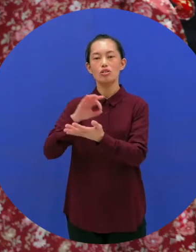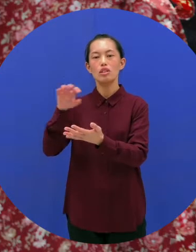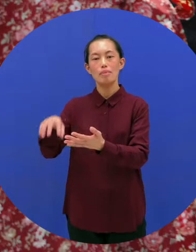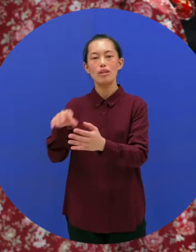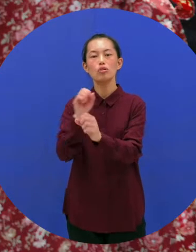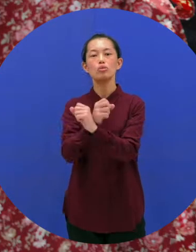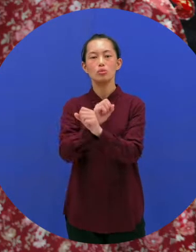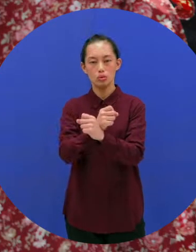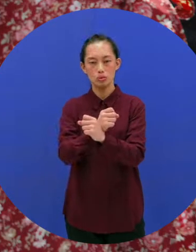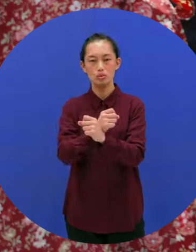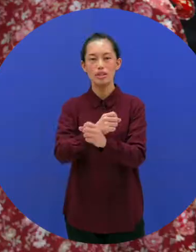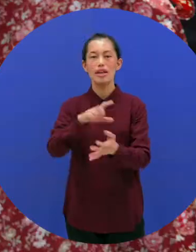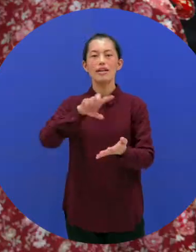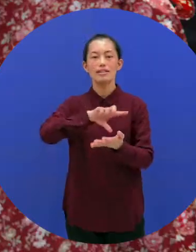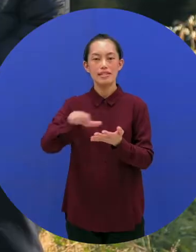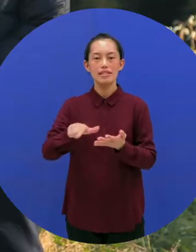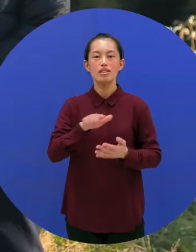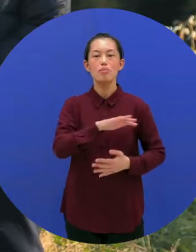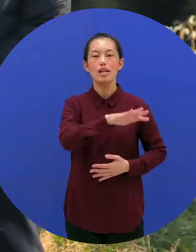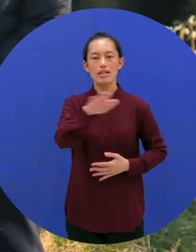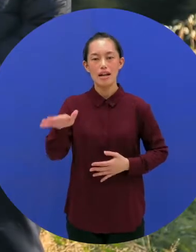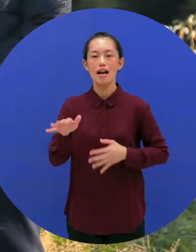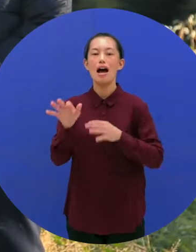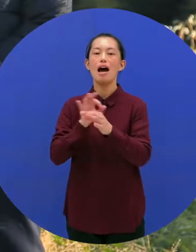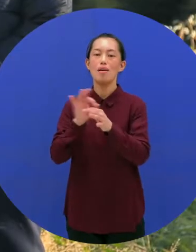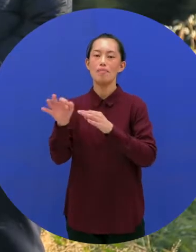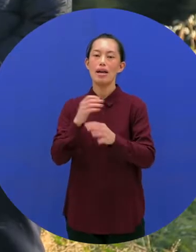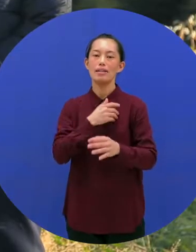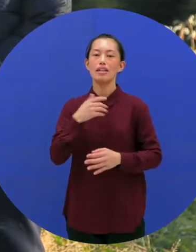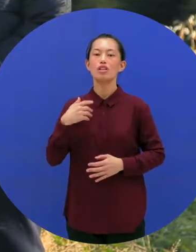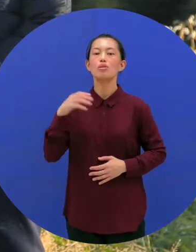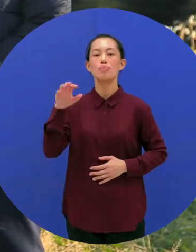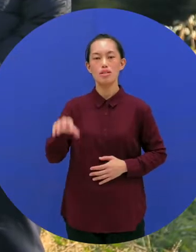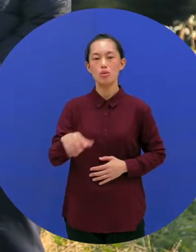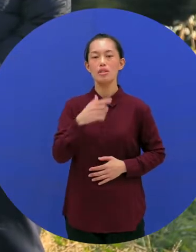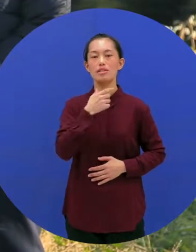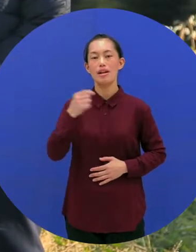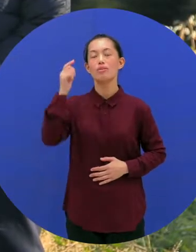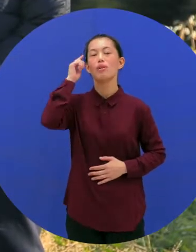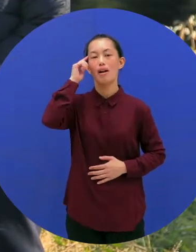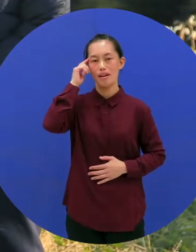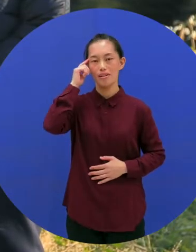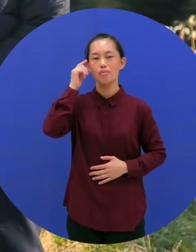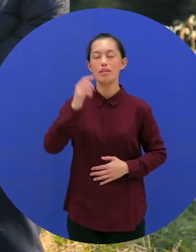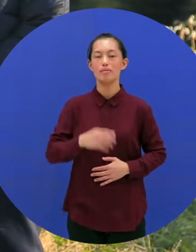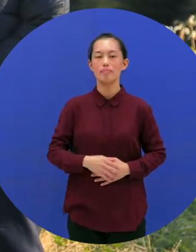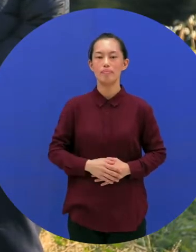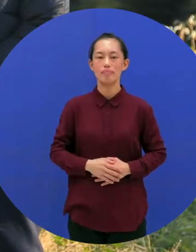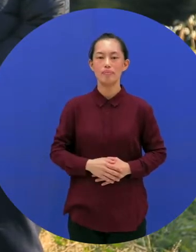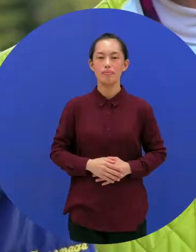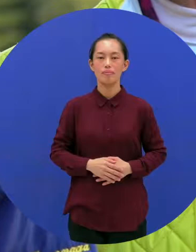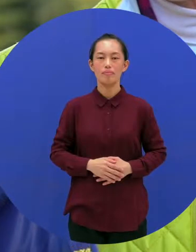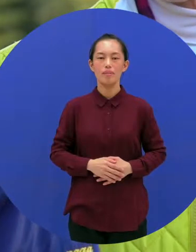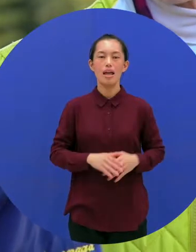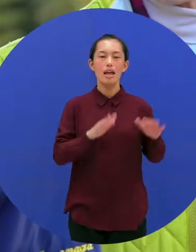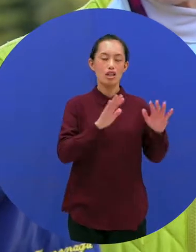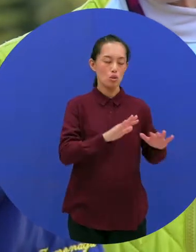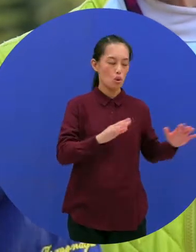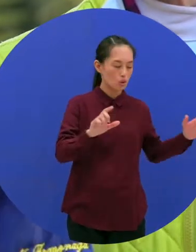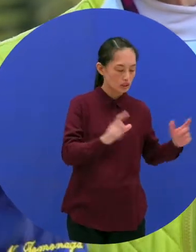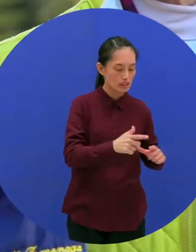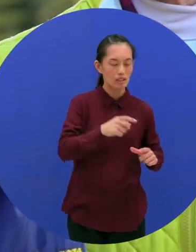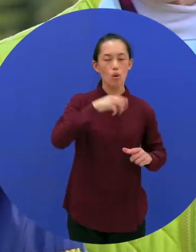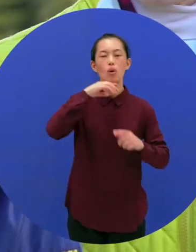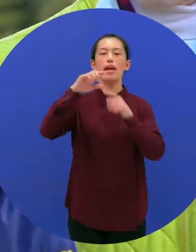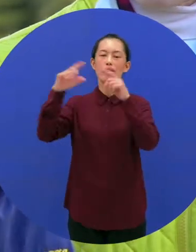や売り場の改善を通して、地元の方が自慢の一品を提供できるスペースにしたいと考えています。 少子高齢化